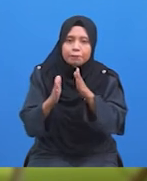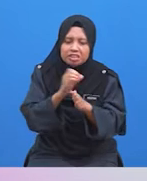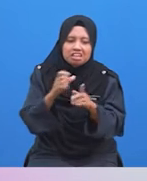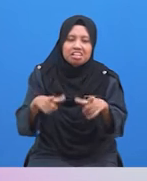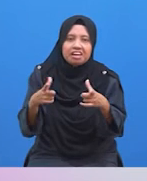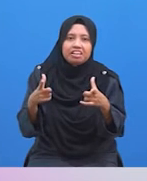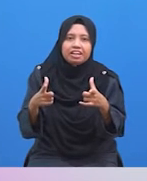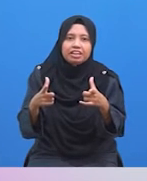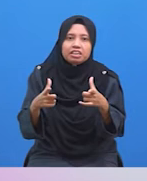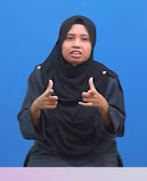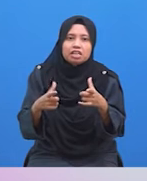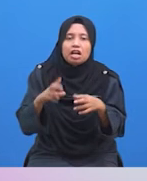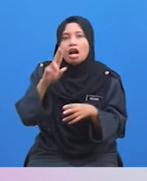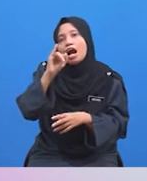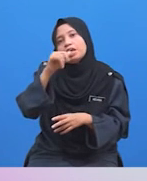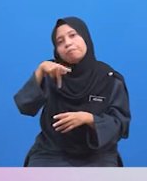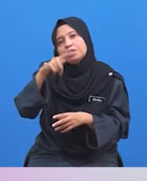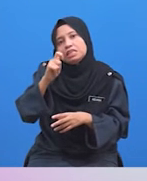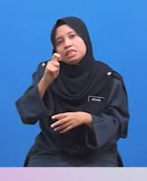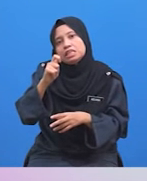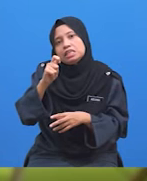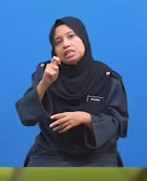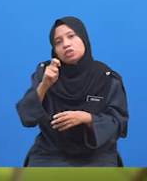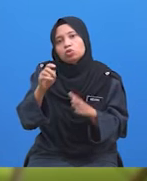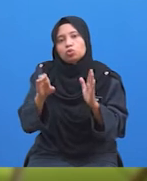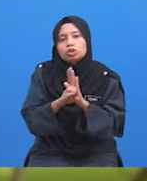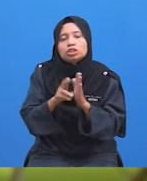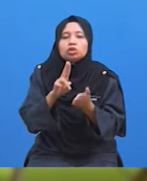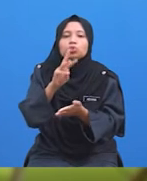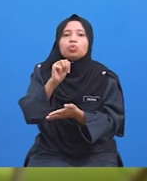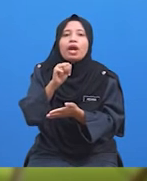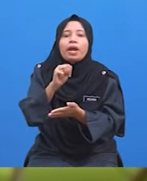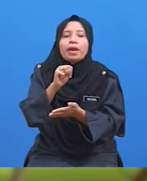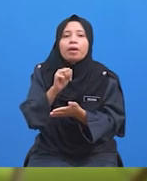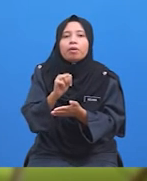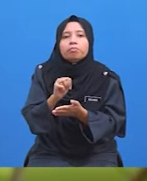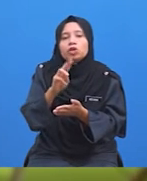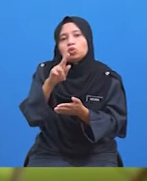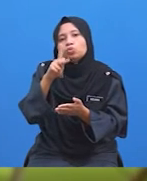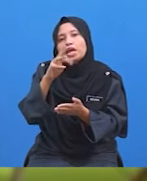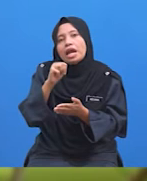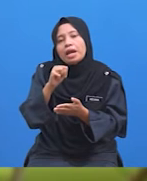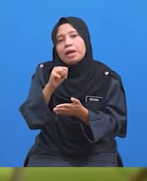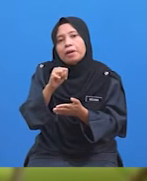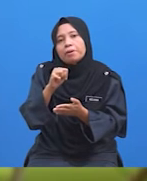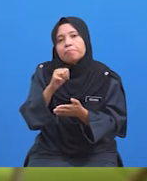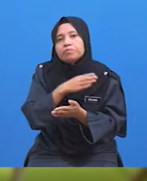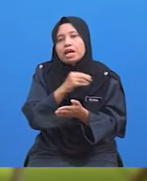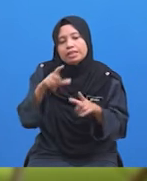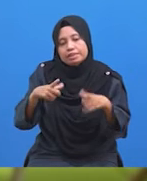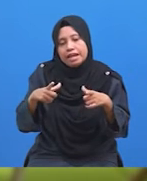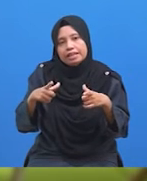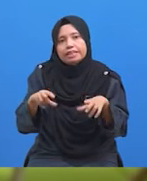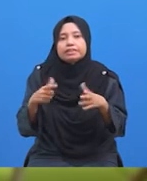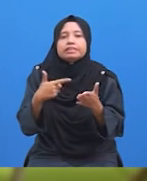pusat pengajian tinggi di Bandar seperti imustim layar Yusti kebangsaan Indonesia dan